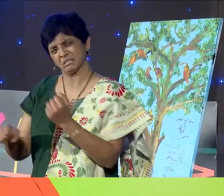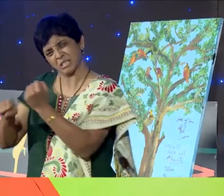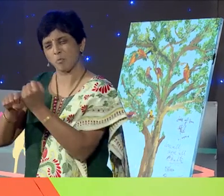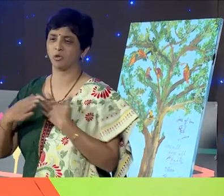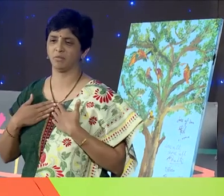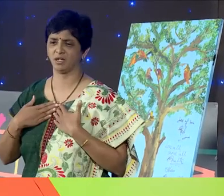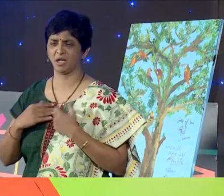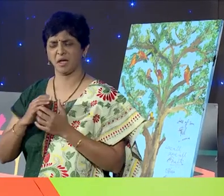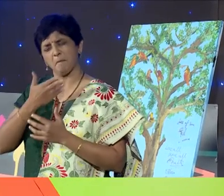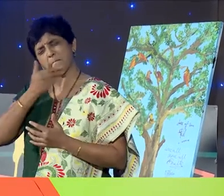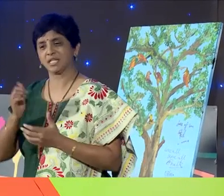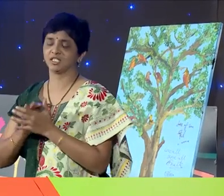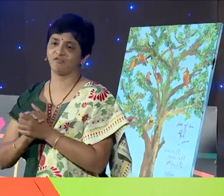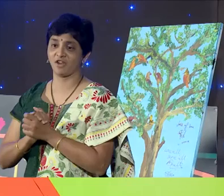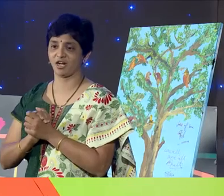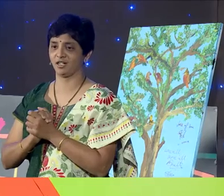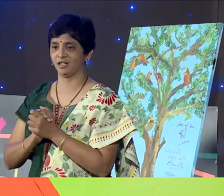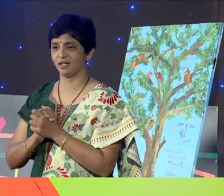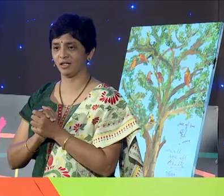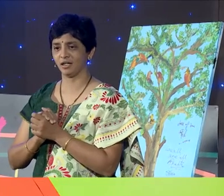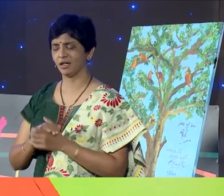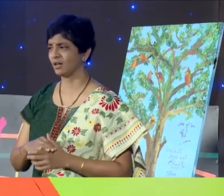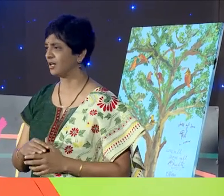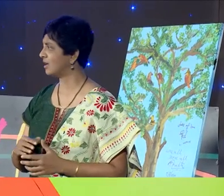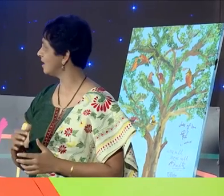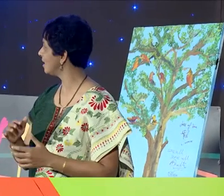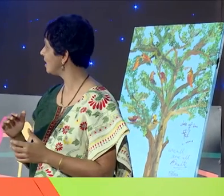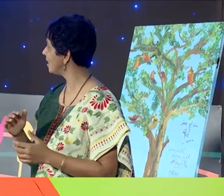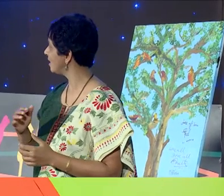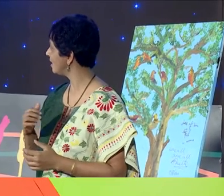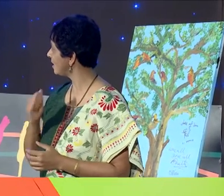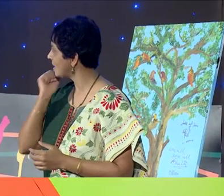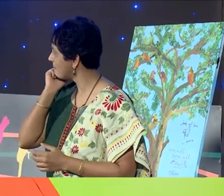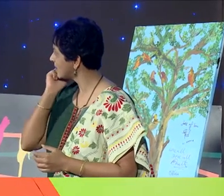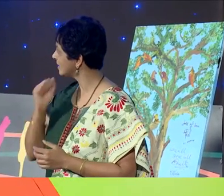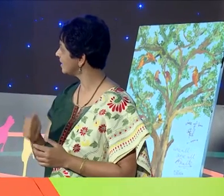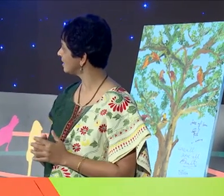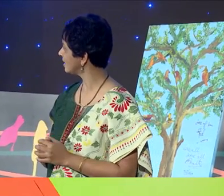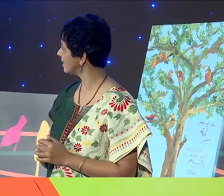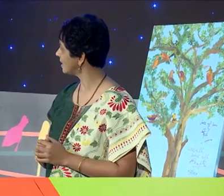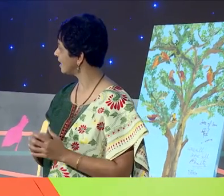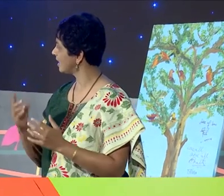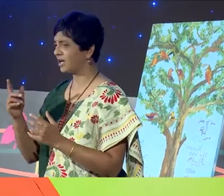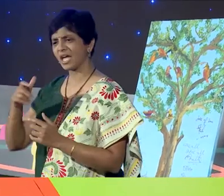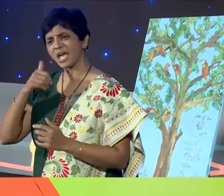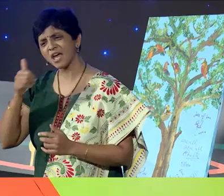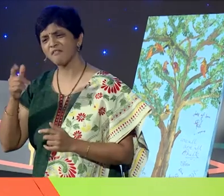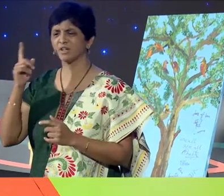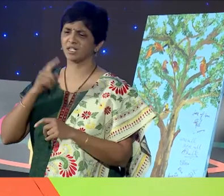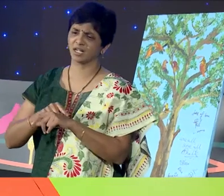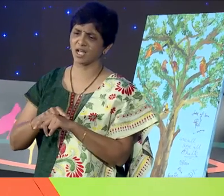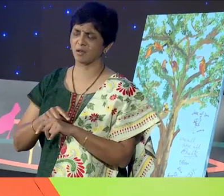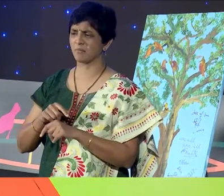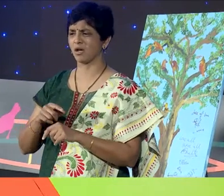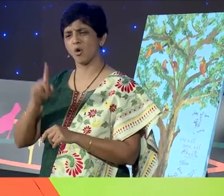थी, वो हर बार कहती, यहाँ भी काफी मदर्स हैं अपने बच्चों के साथ, मेरी माँ हर बार सिर्फ एक बात